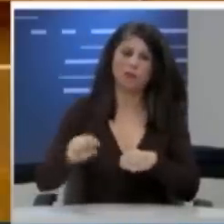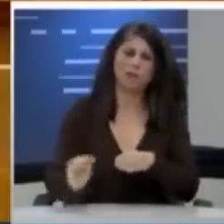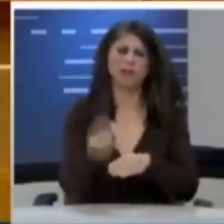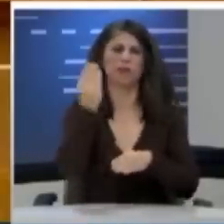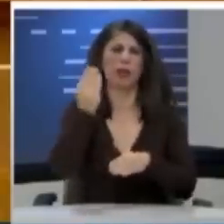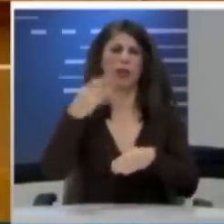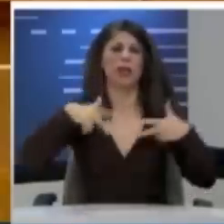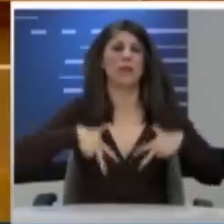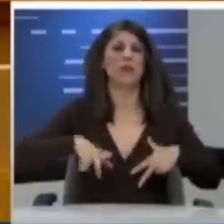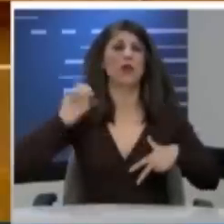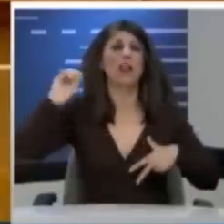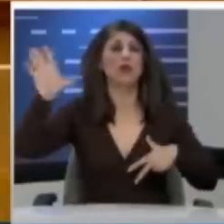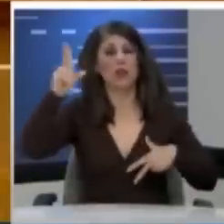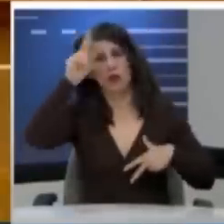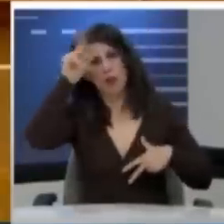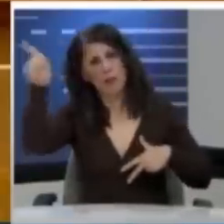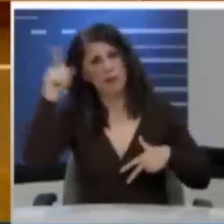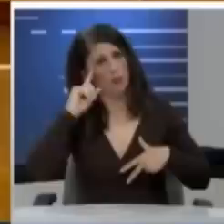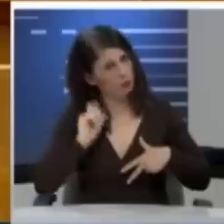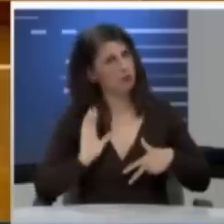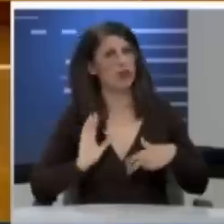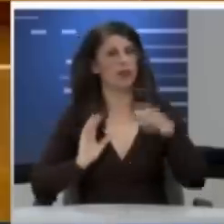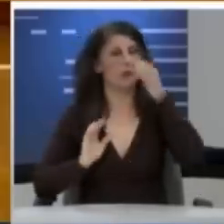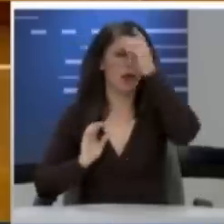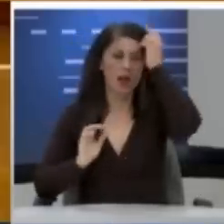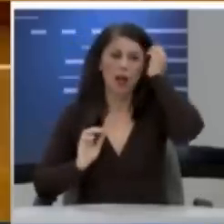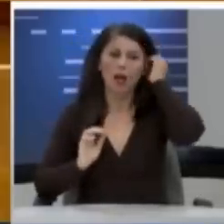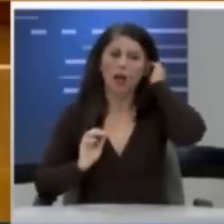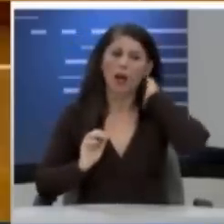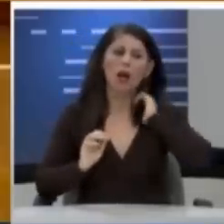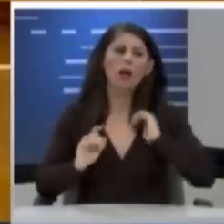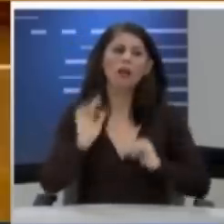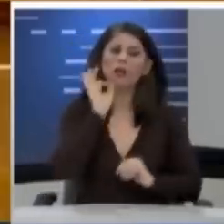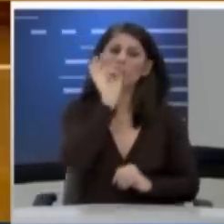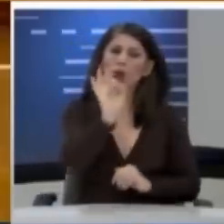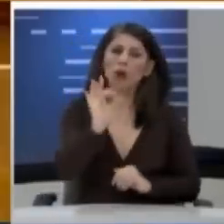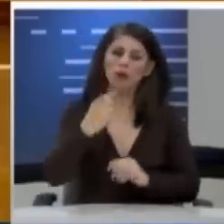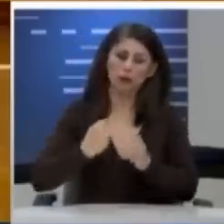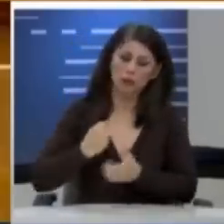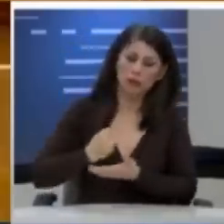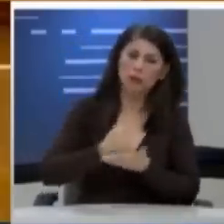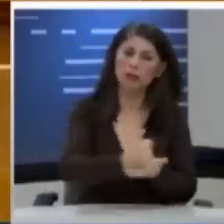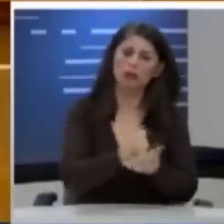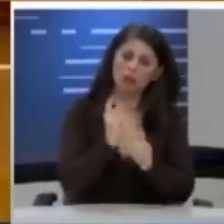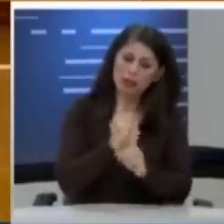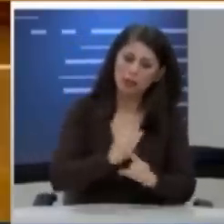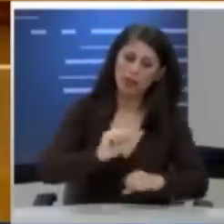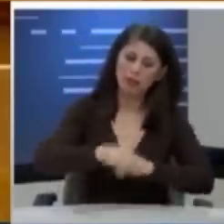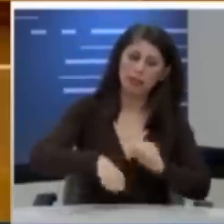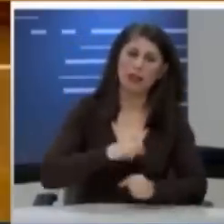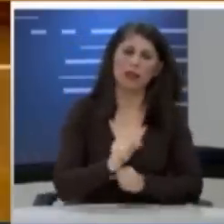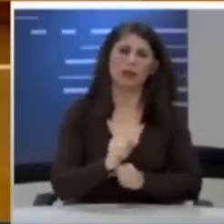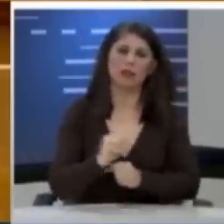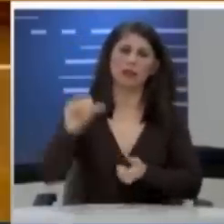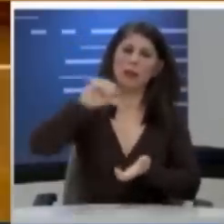δημιούργημα του Υπουργείου Εξωτερικών της Γερμανίας, όπως όλοι γνωρίζουμε, με σκοπό τη χρηματοδότηση συγκεκριμένων δράσεων σε